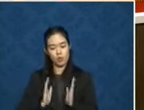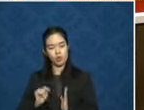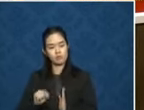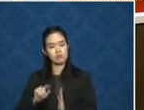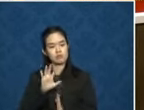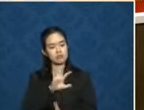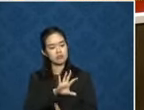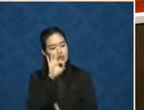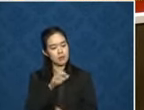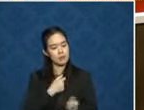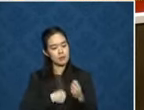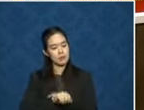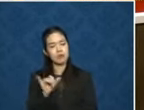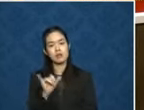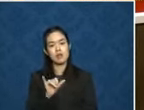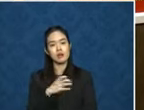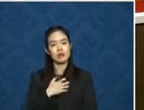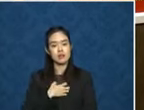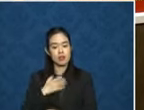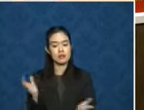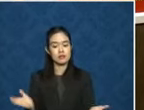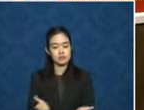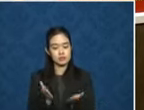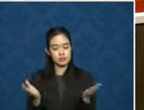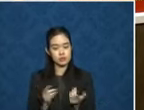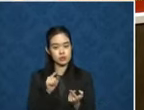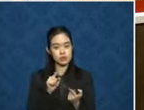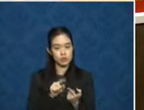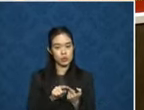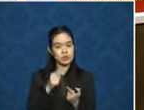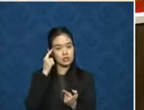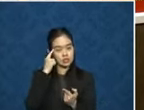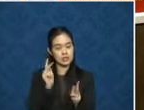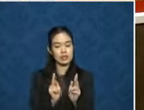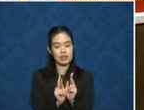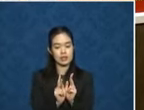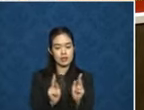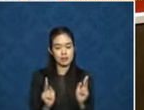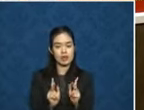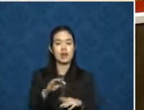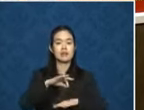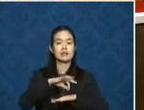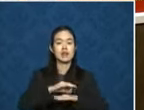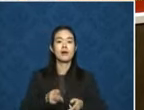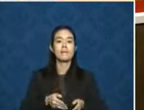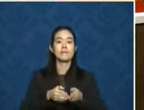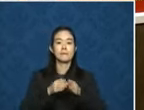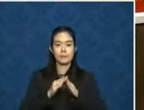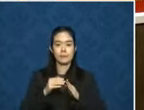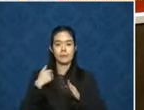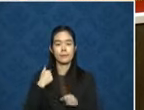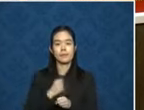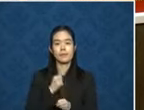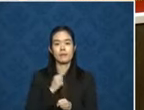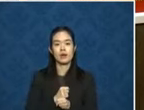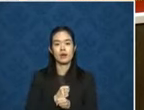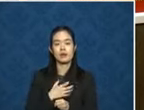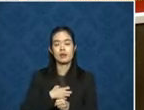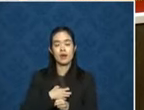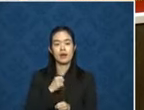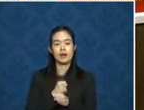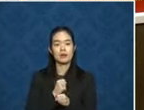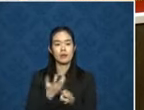ดังนั้นผมจึงขอสนับสนุนขอให้สภาผู้แทนราษฎรตั้งคณะกรรมการวิสามัญพิจารณาศึกษาการอยู่ร่วมกันของสัง